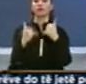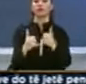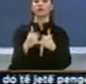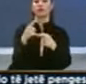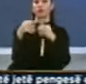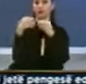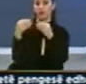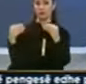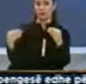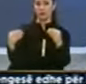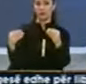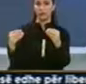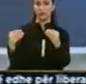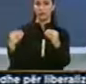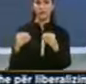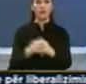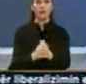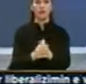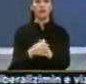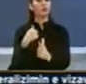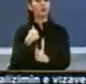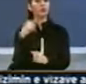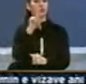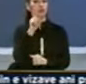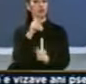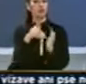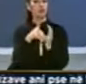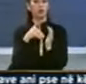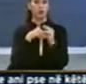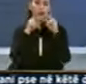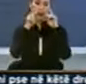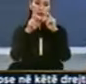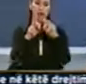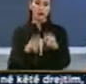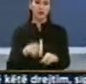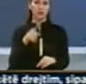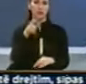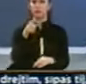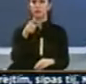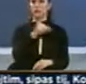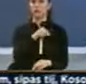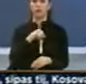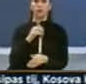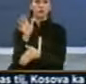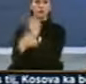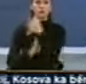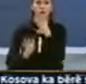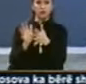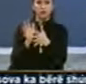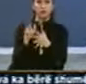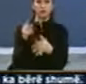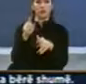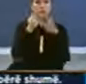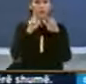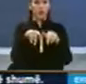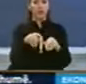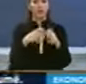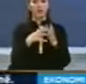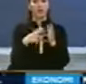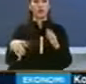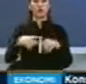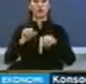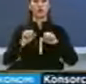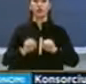thoni. Dhe unë nuk duhet të hin kualifikime sepse ju vetë po e thoni. Do të vazhdojmë kjo qeveri kështu, kjo